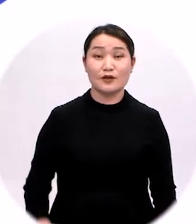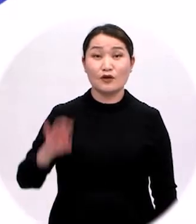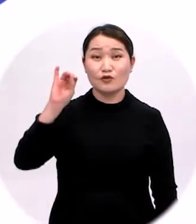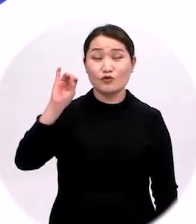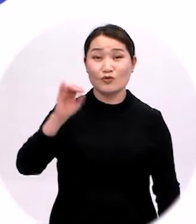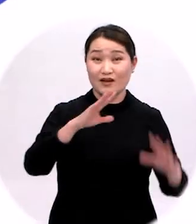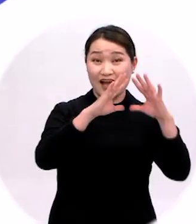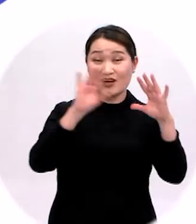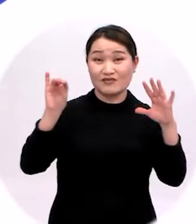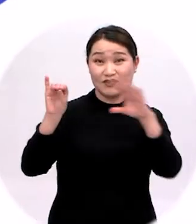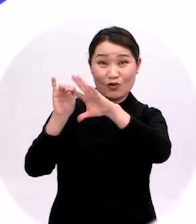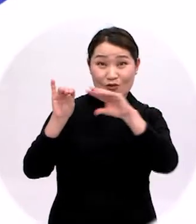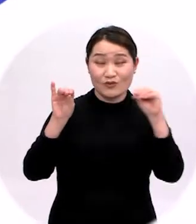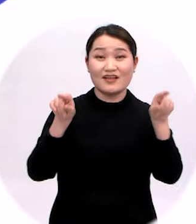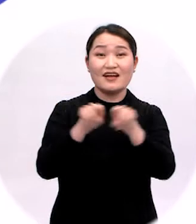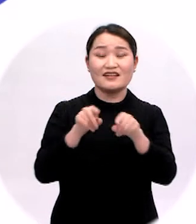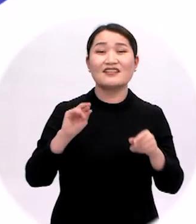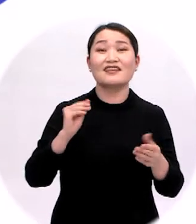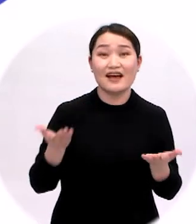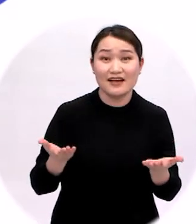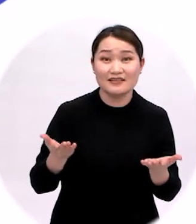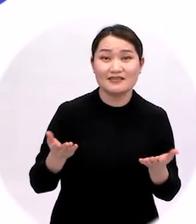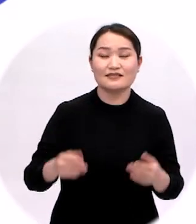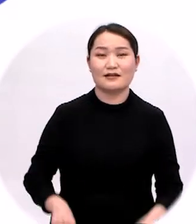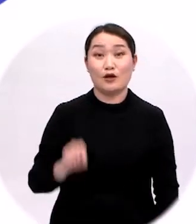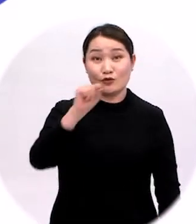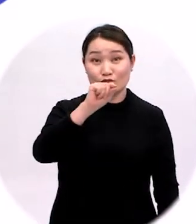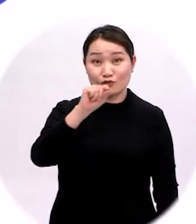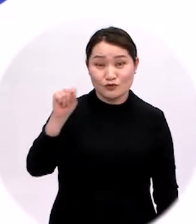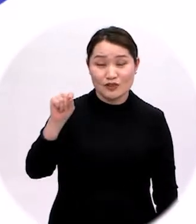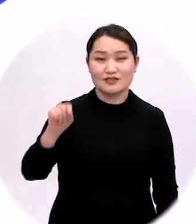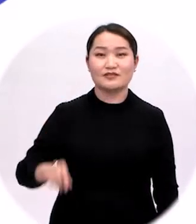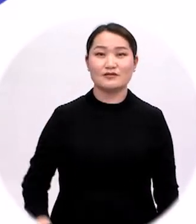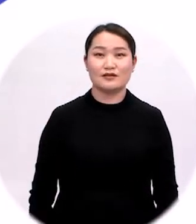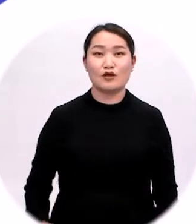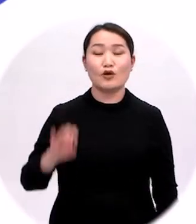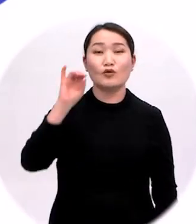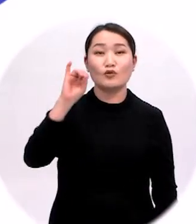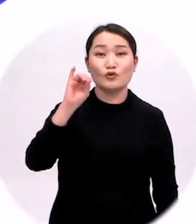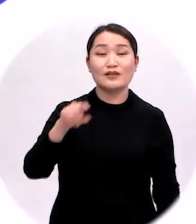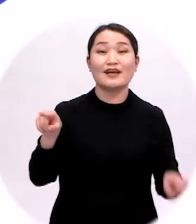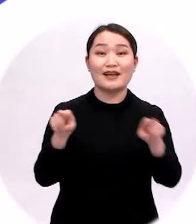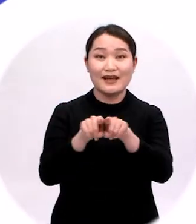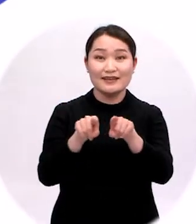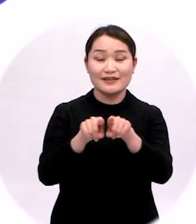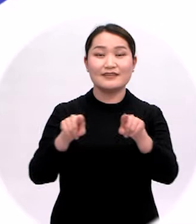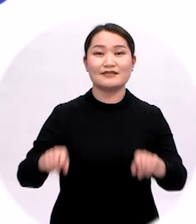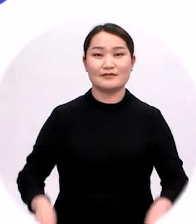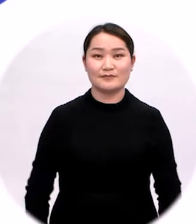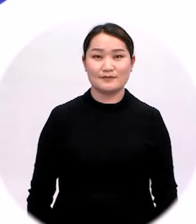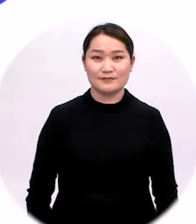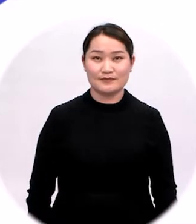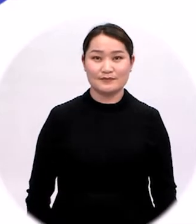хүүхдүүдээ? Өө, дундуур нь хөндлөн зураас хийчихвэл юу үсгтэй маань тун төстэй болж байна.